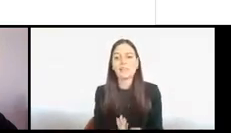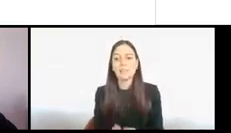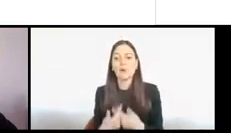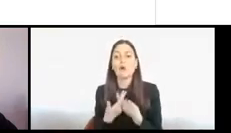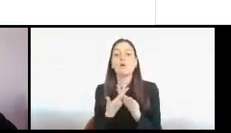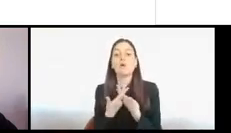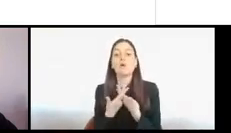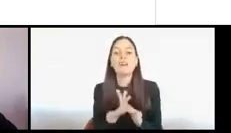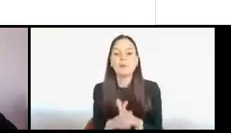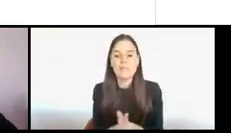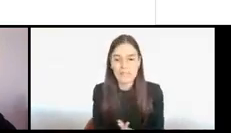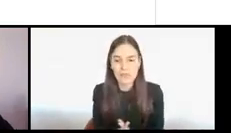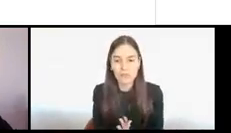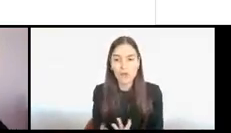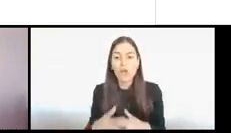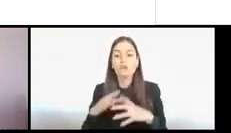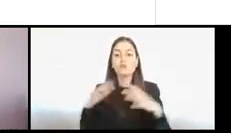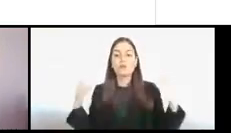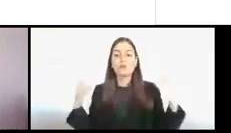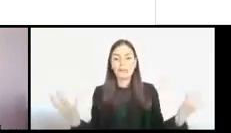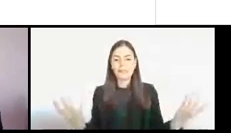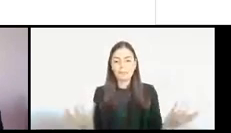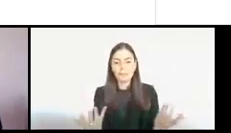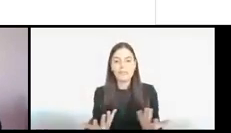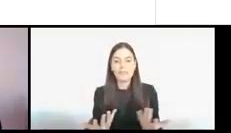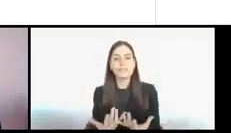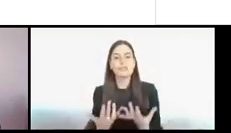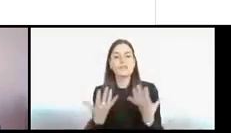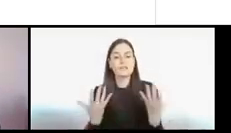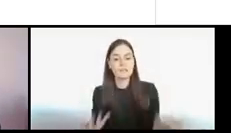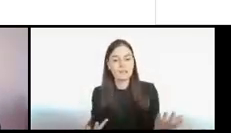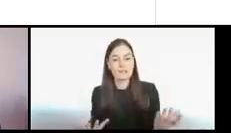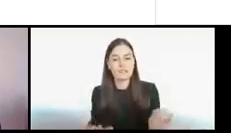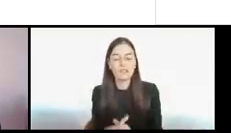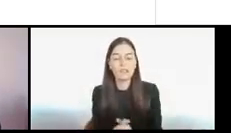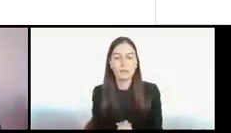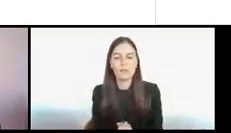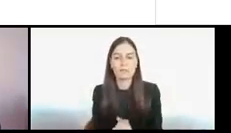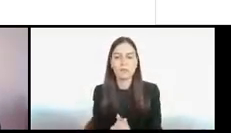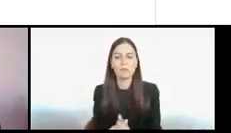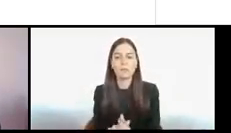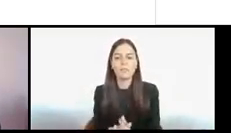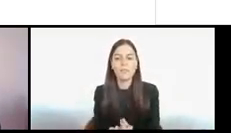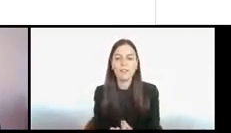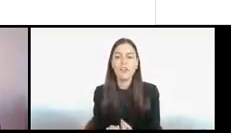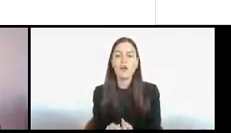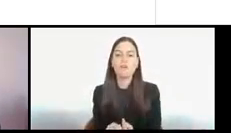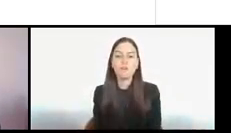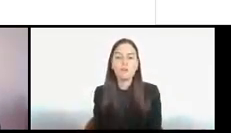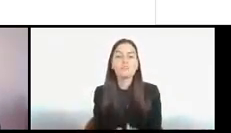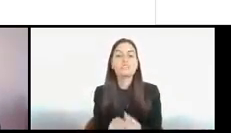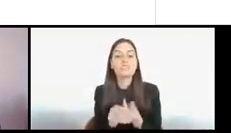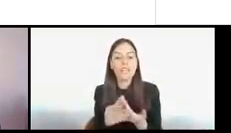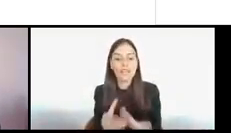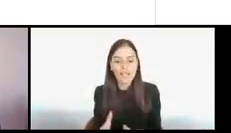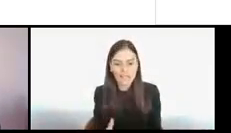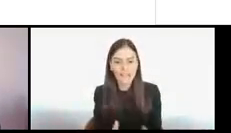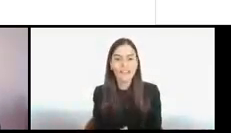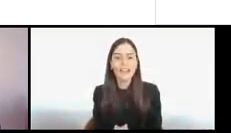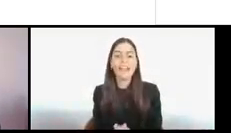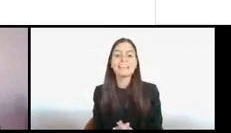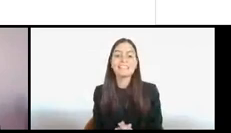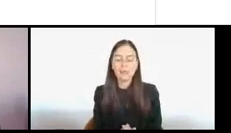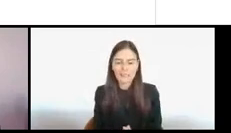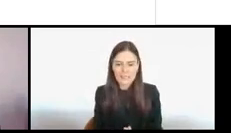sera la possible revalorisation de ce parc immobilier, puisque les sociétés civiles de placement immobilier font chaque